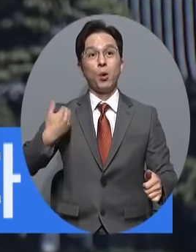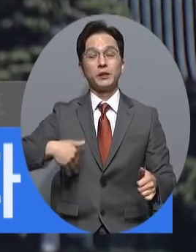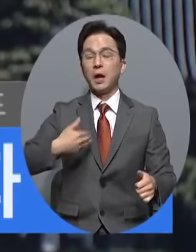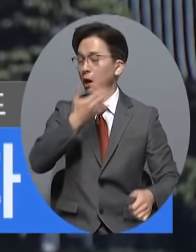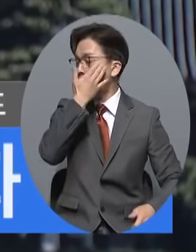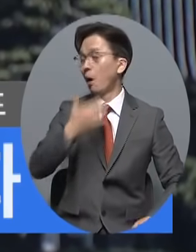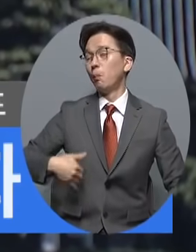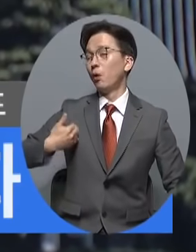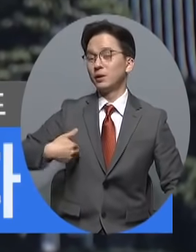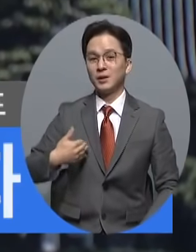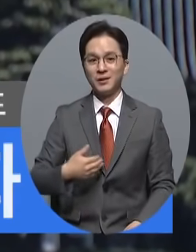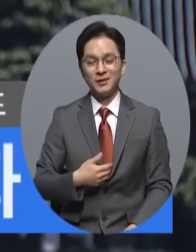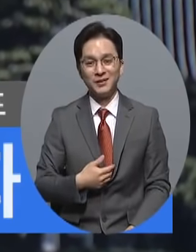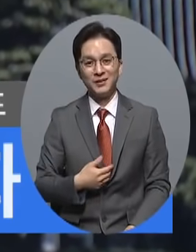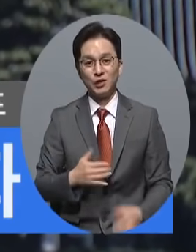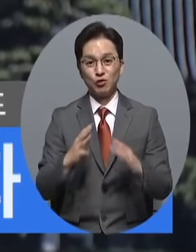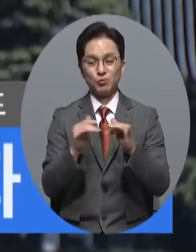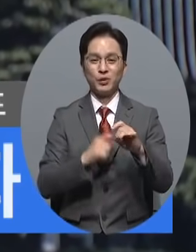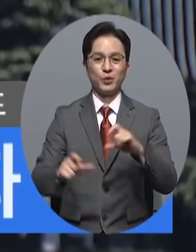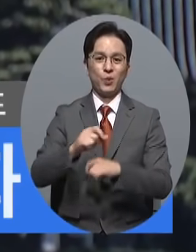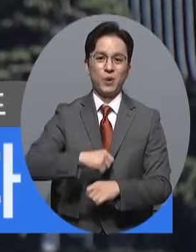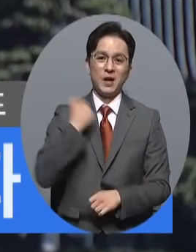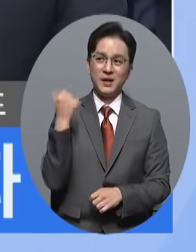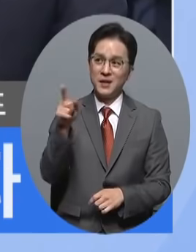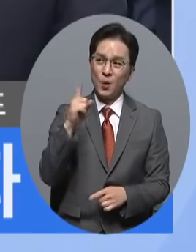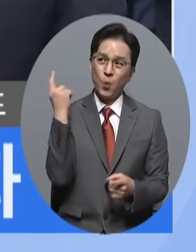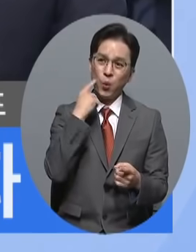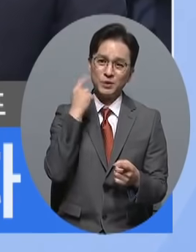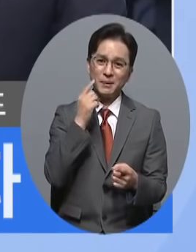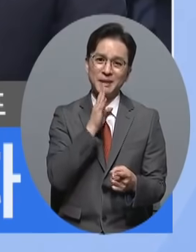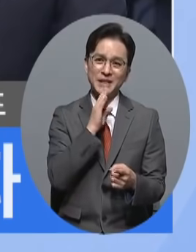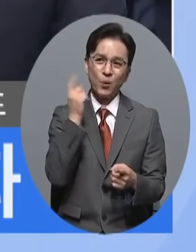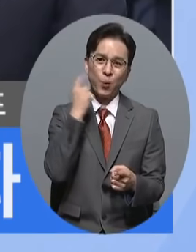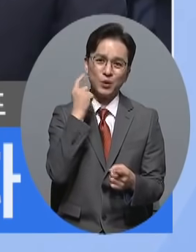대장동 자체의 근본적인 설계에서도 분노하지만 이렇게